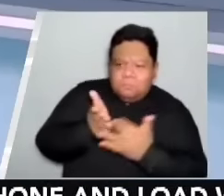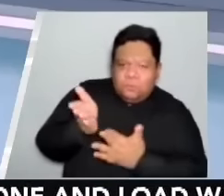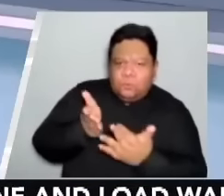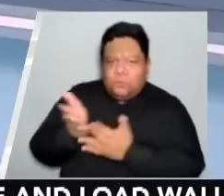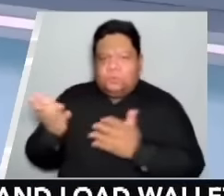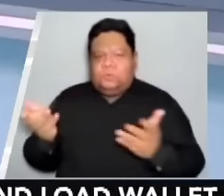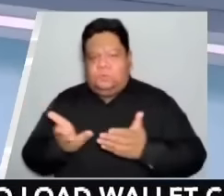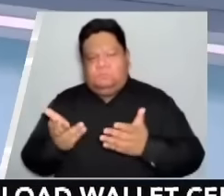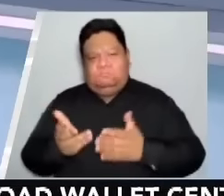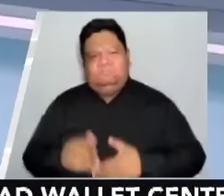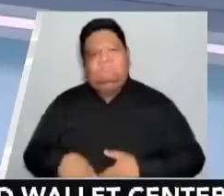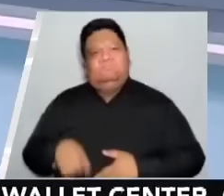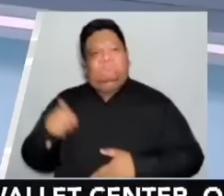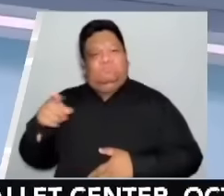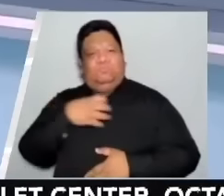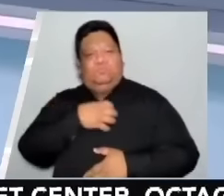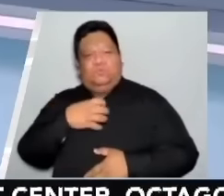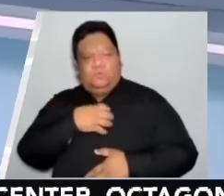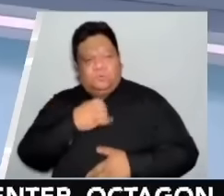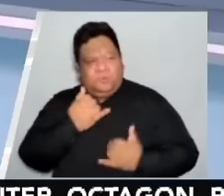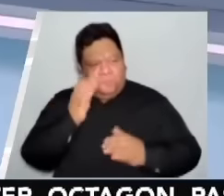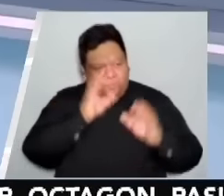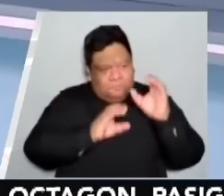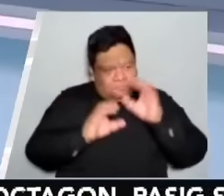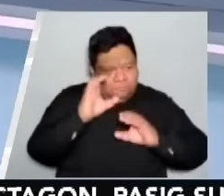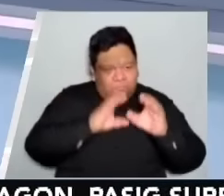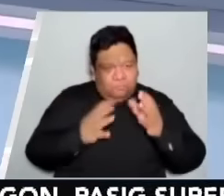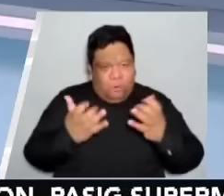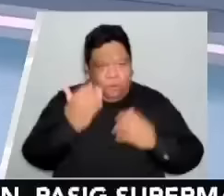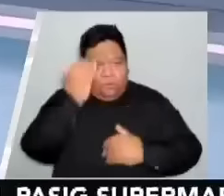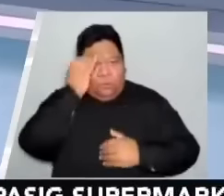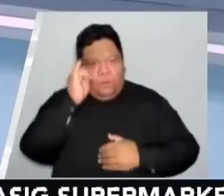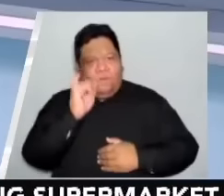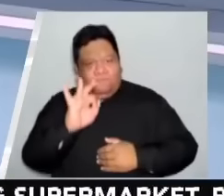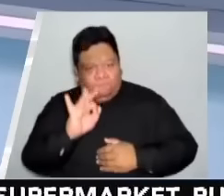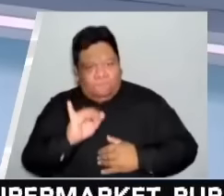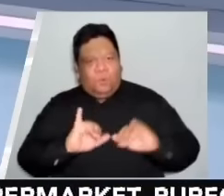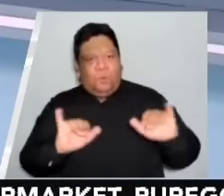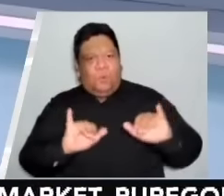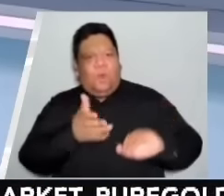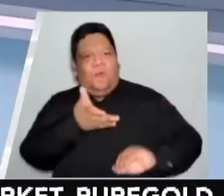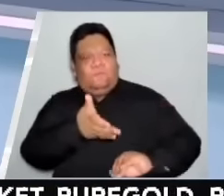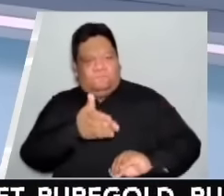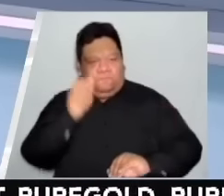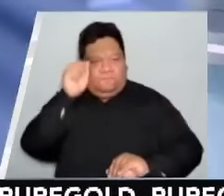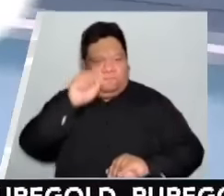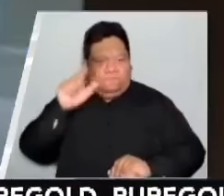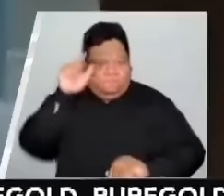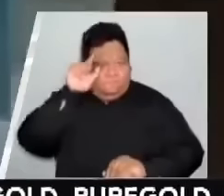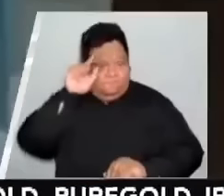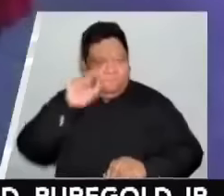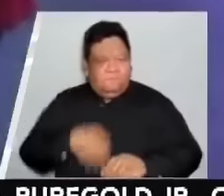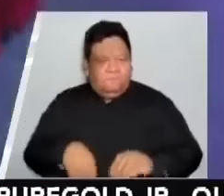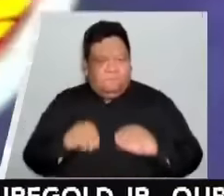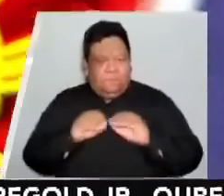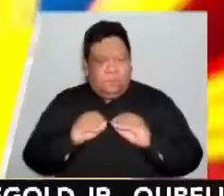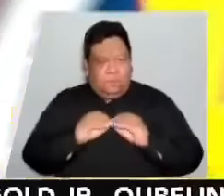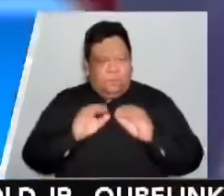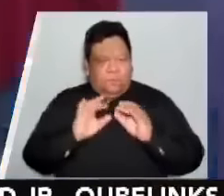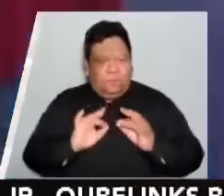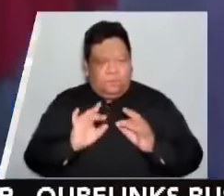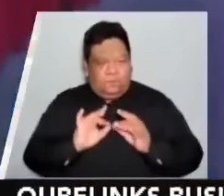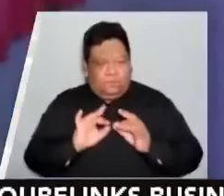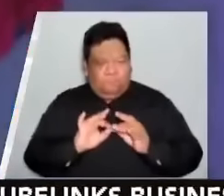ma-trace kung nandoon ba Si pastor apolo Kiboy may report si June veneration next